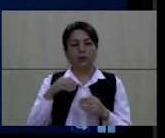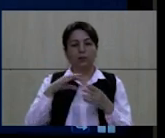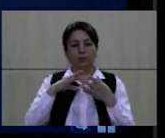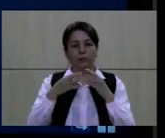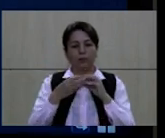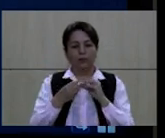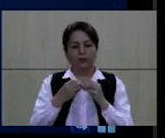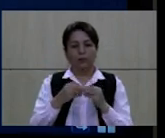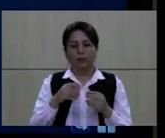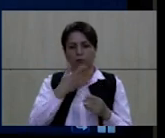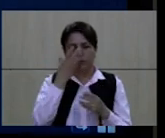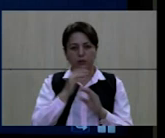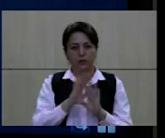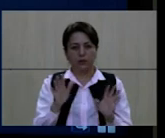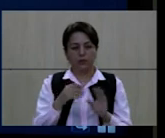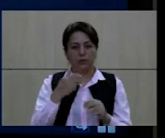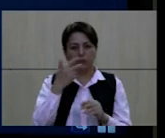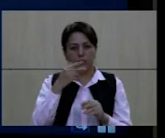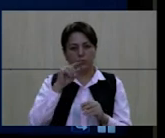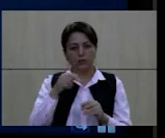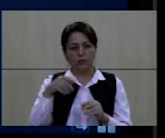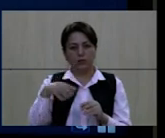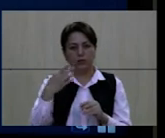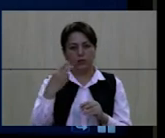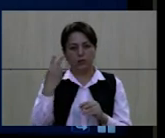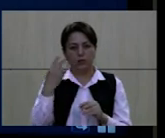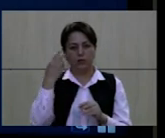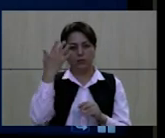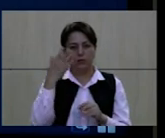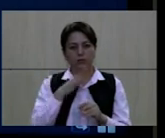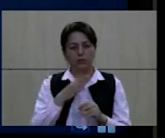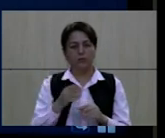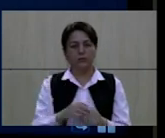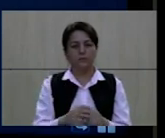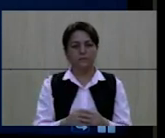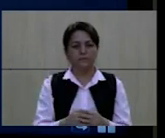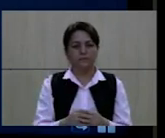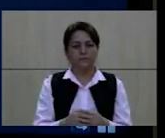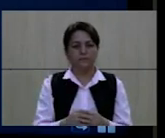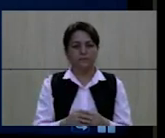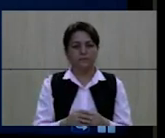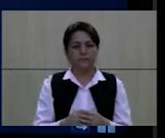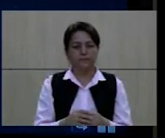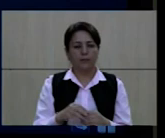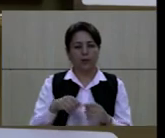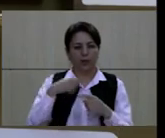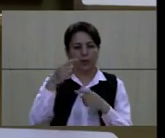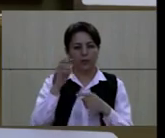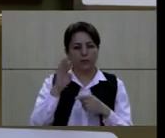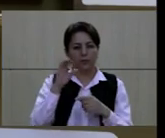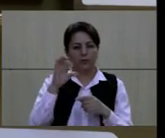qolib ketmasin. 3 butun 42 dan 5 ga teng ekan. Keyingi